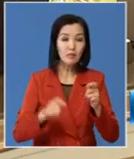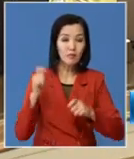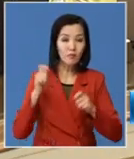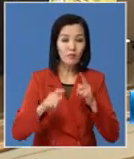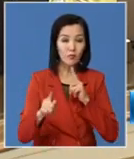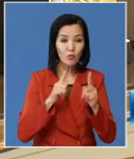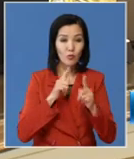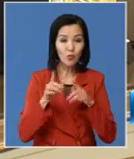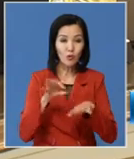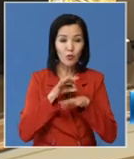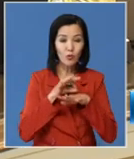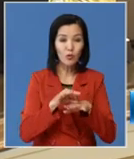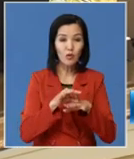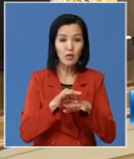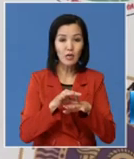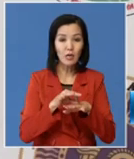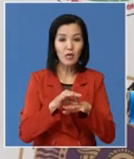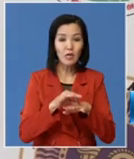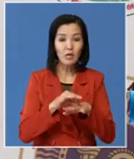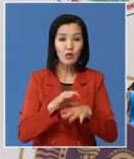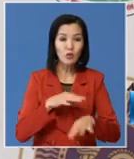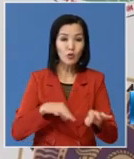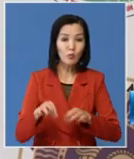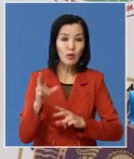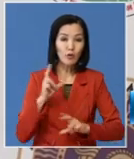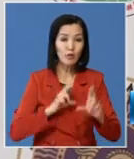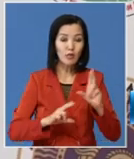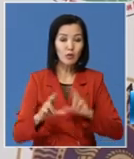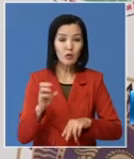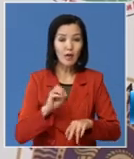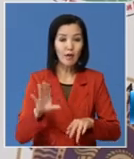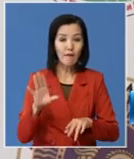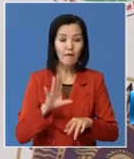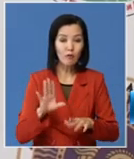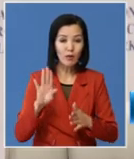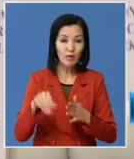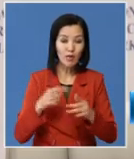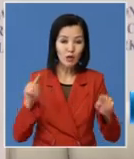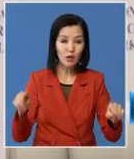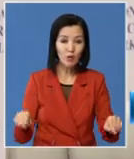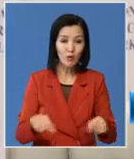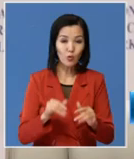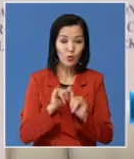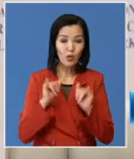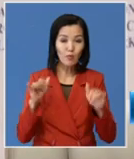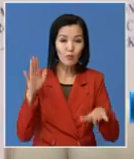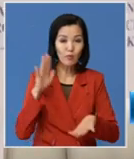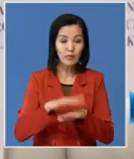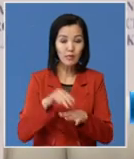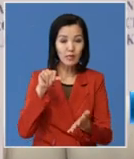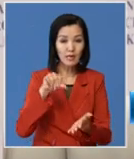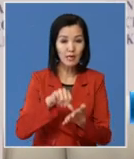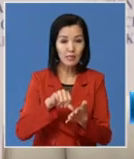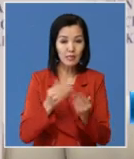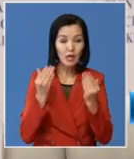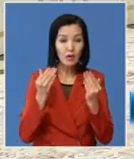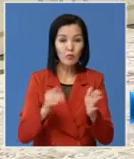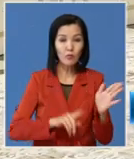соң елімізде 24 монополист тарифтерін төмендетіпті. Бұған қарамастан коммуналдық тарифтерді заңсыз өсіруге жол